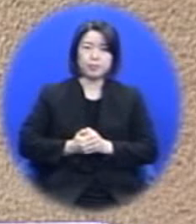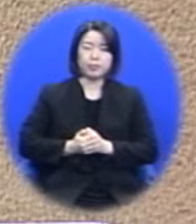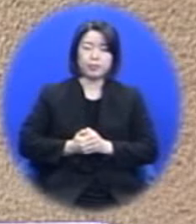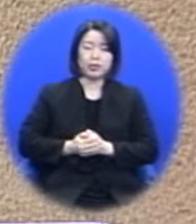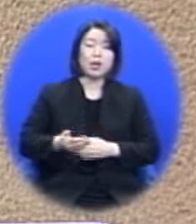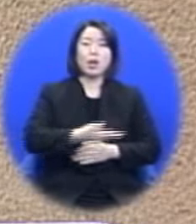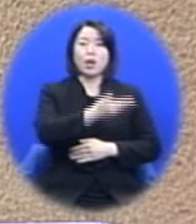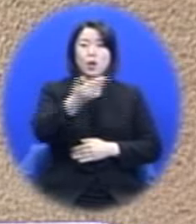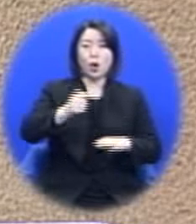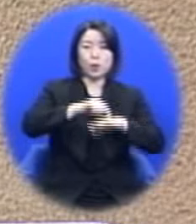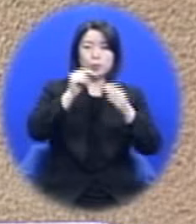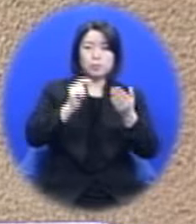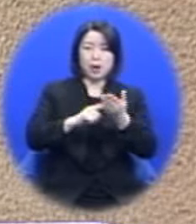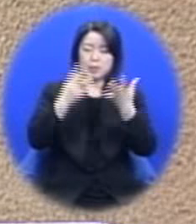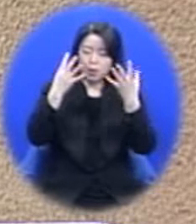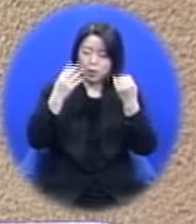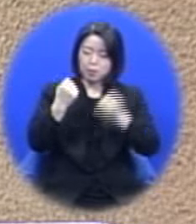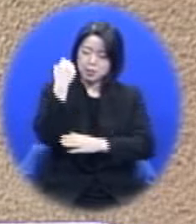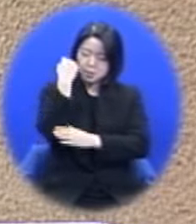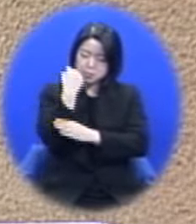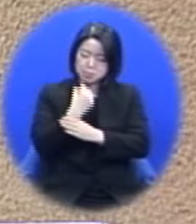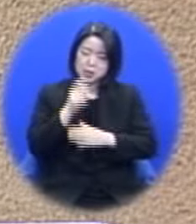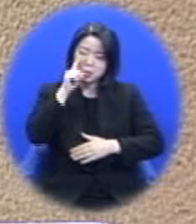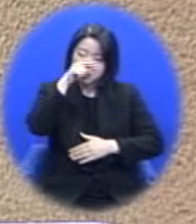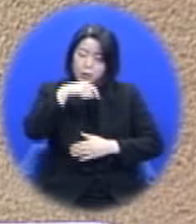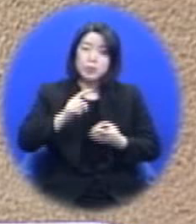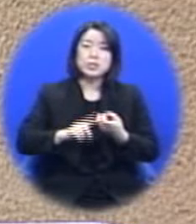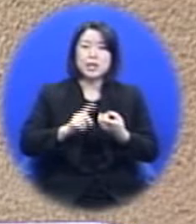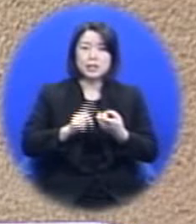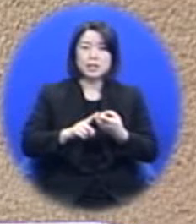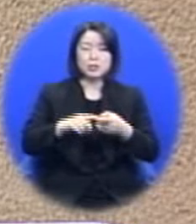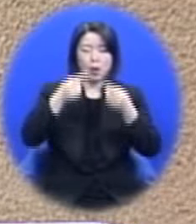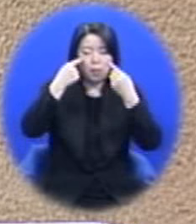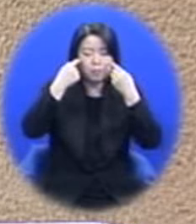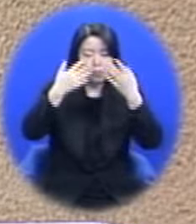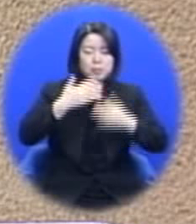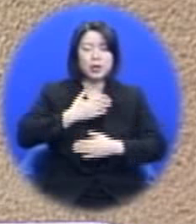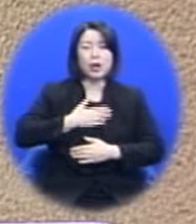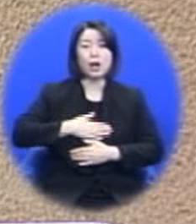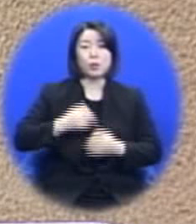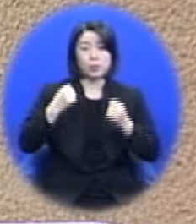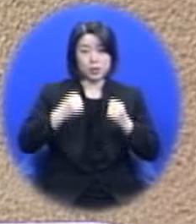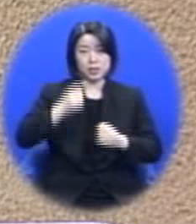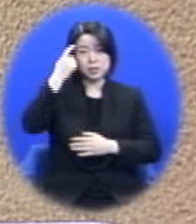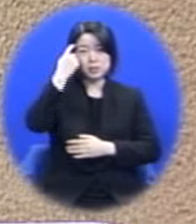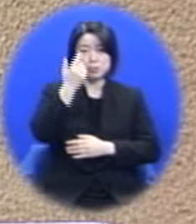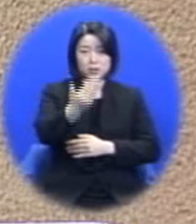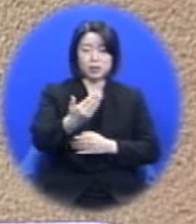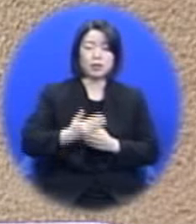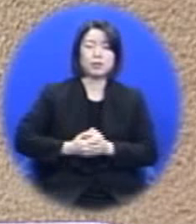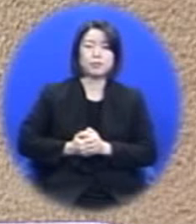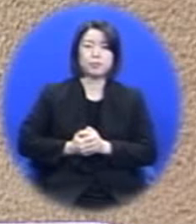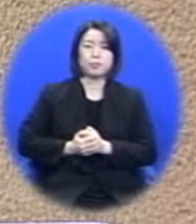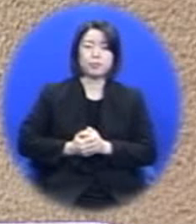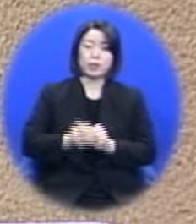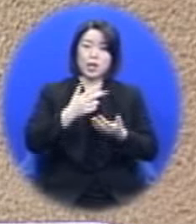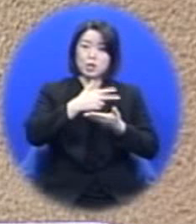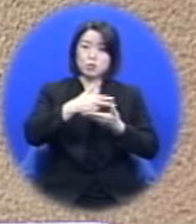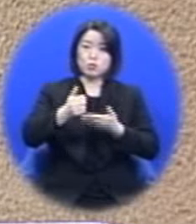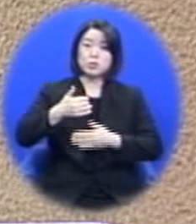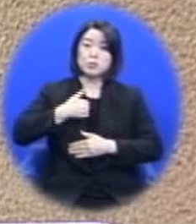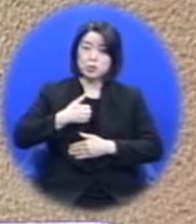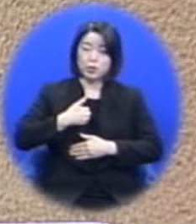여러분은 여러분의 마음이 얼마나 부패하고 더러운지에 대해서 분명하게 알고 있습니까? 주님은